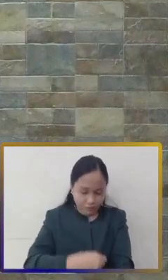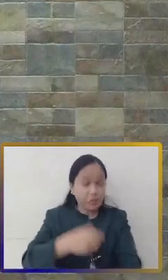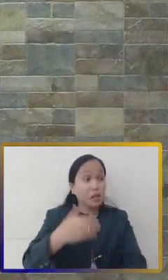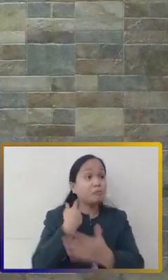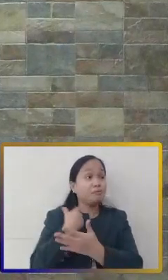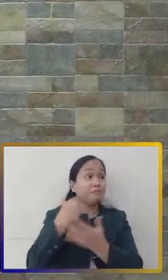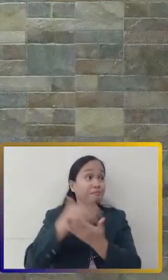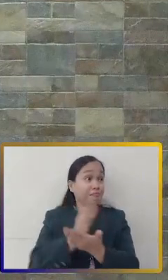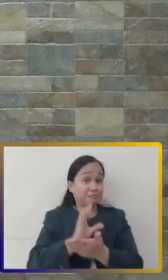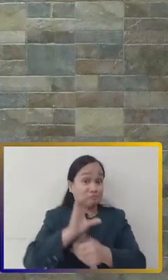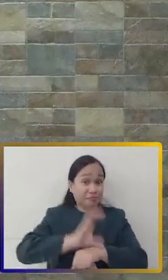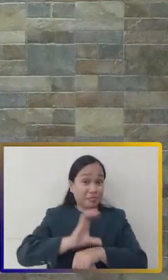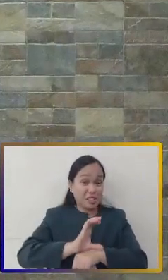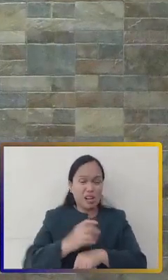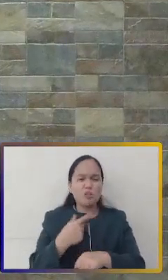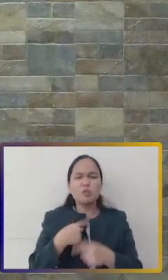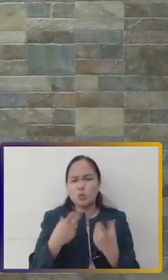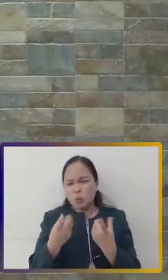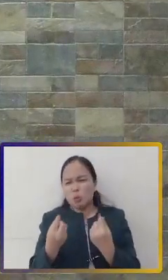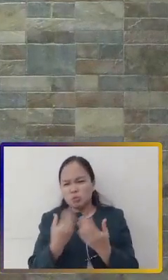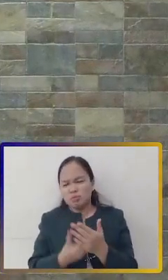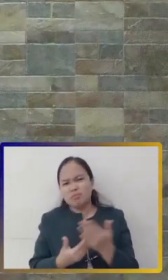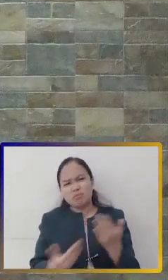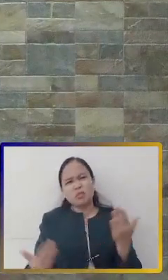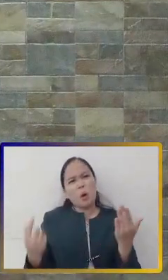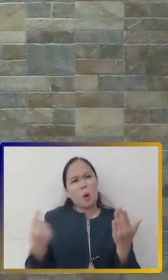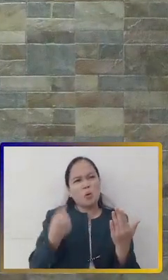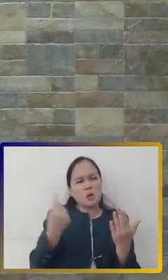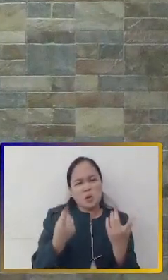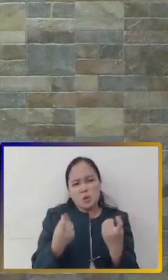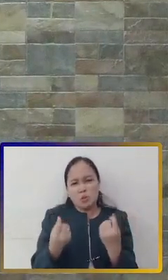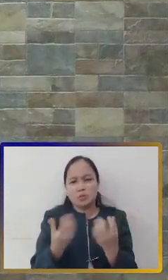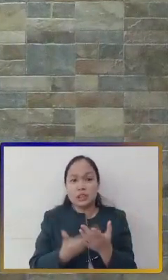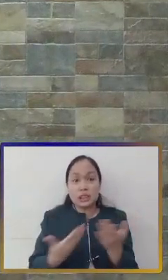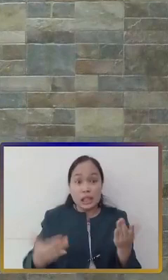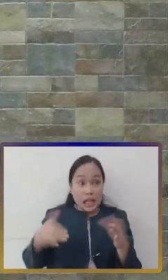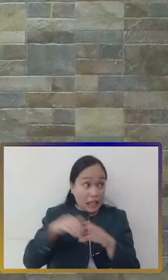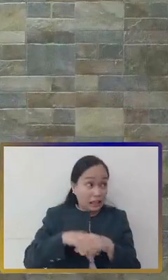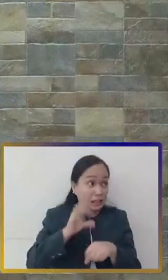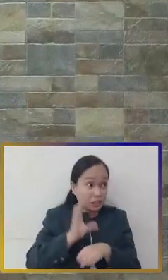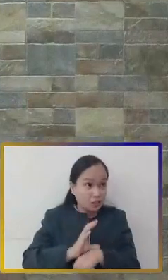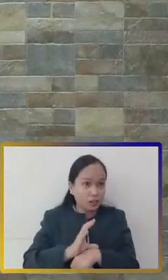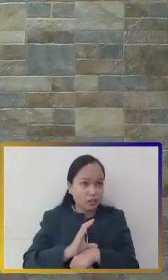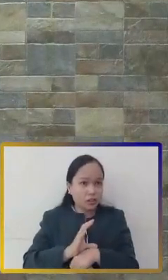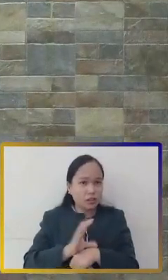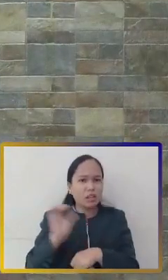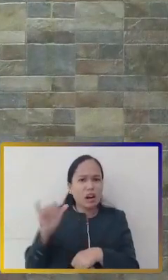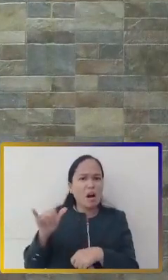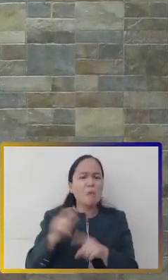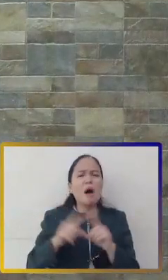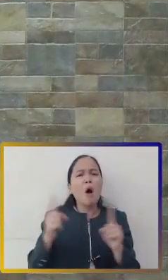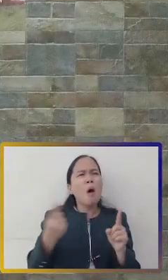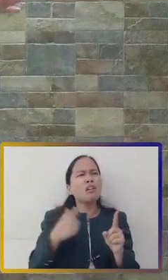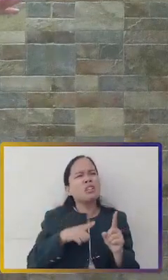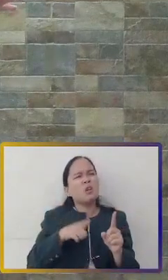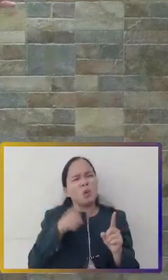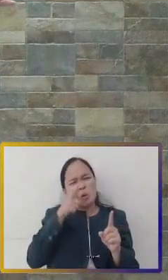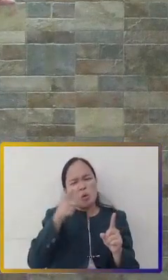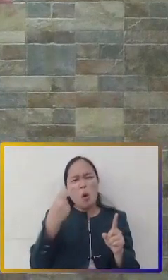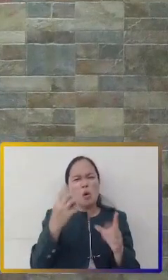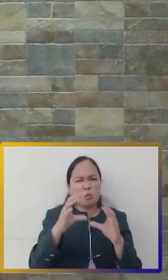they are just doing these things. You see, they are just doing the things in the church as an ordinary